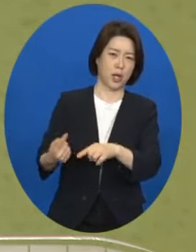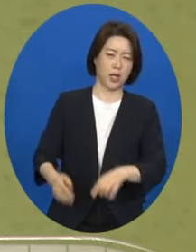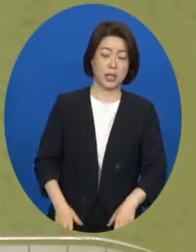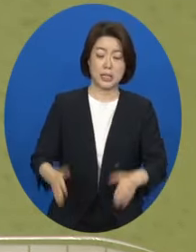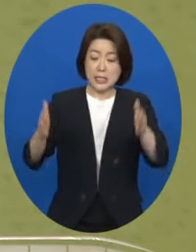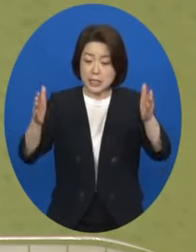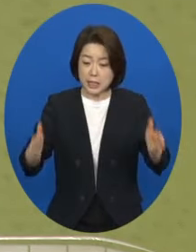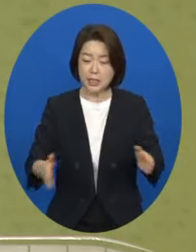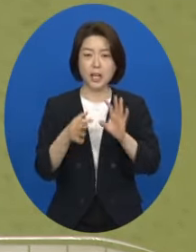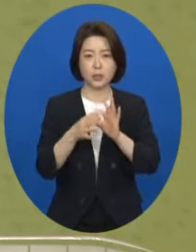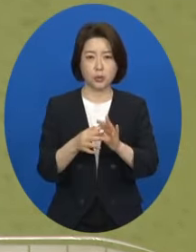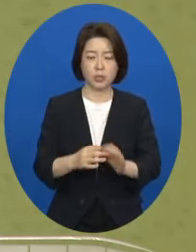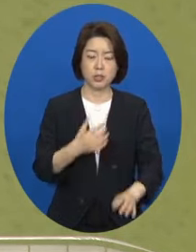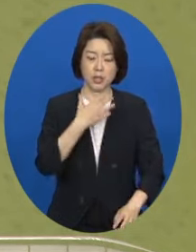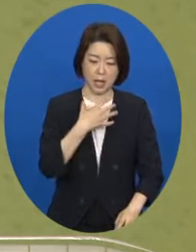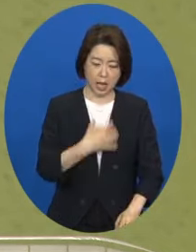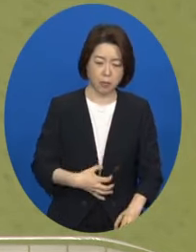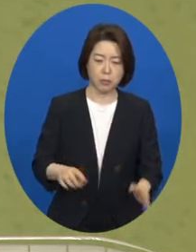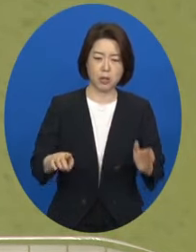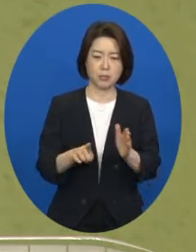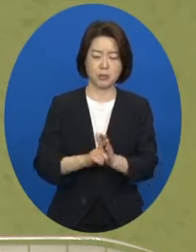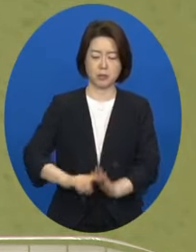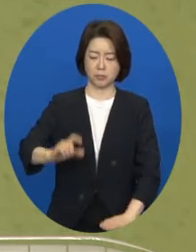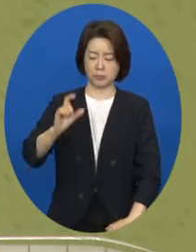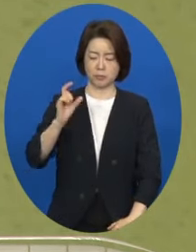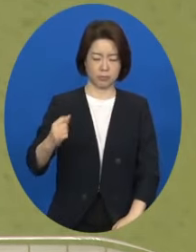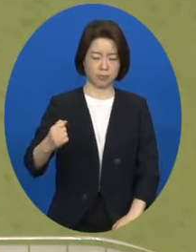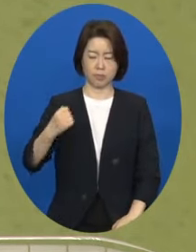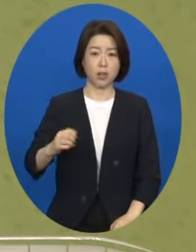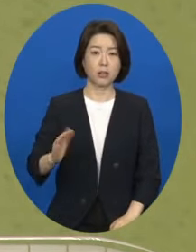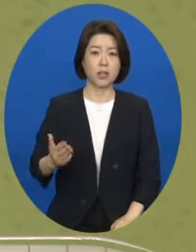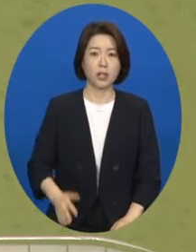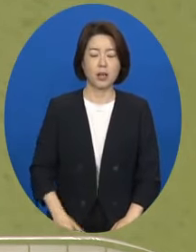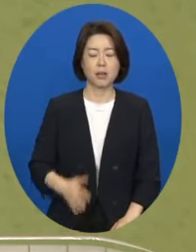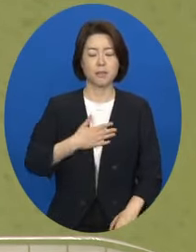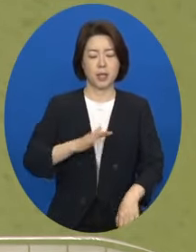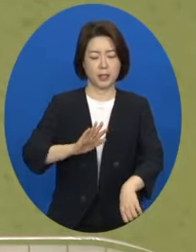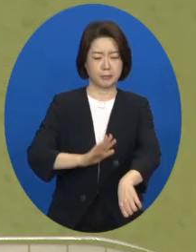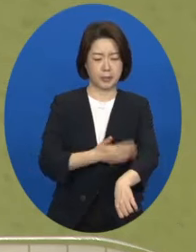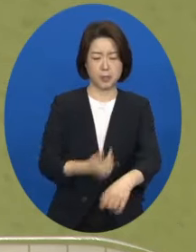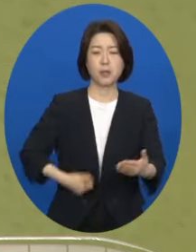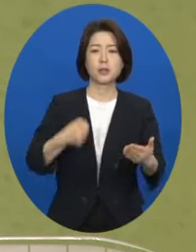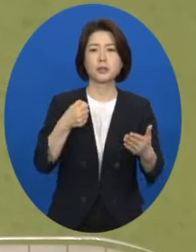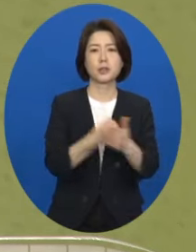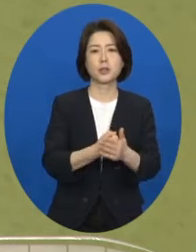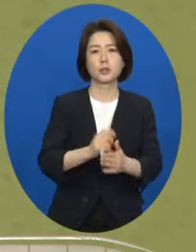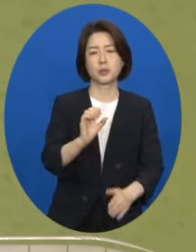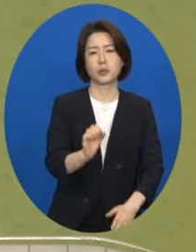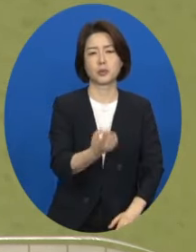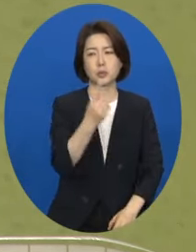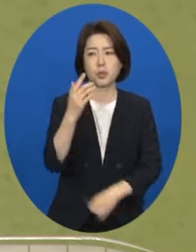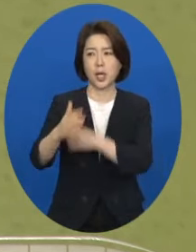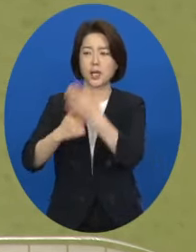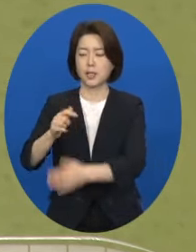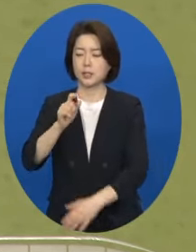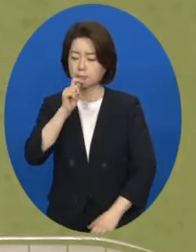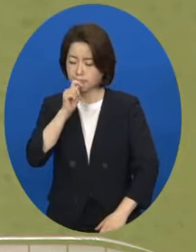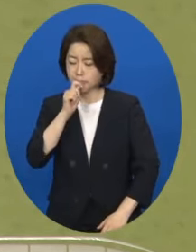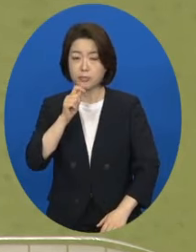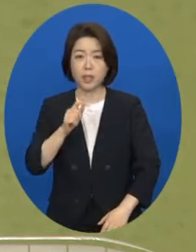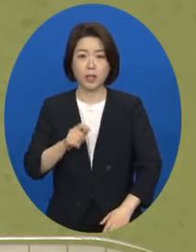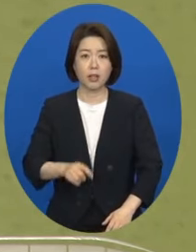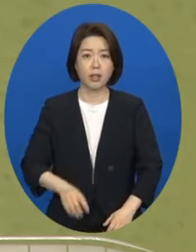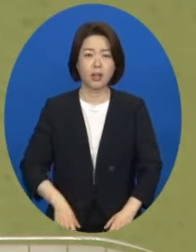기간을 통해서 아브라함의 믿음이 견고해집니다. 내가 잘못된 결정 때문에 하나님께서 침묵하셨구나.